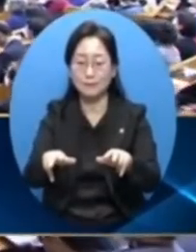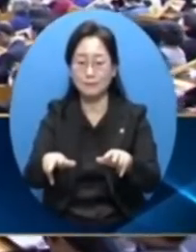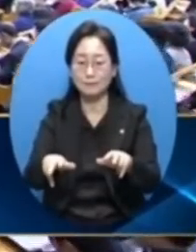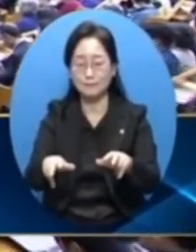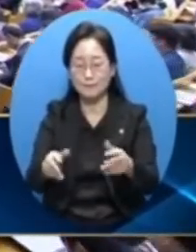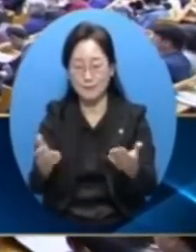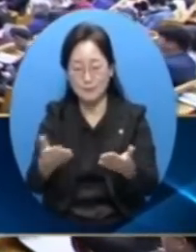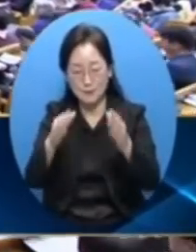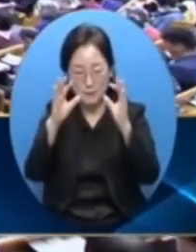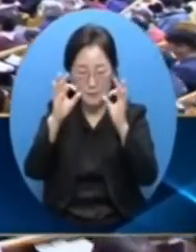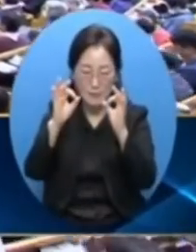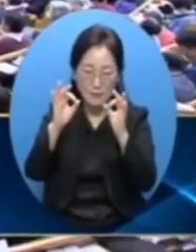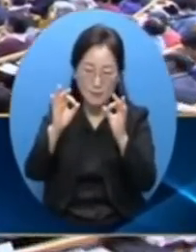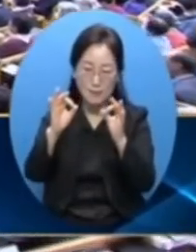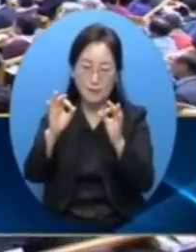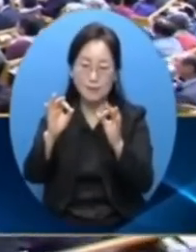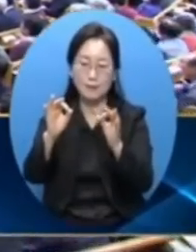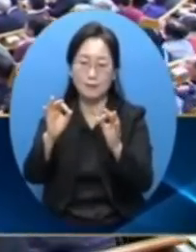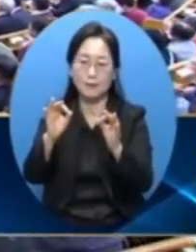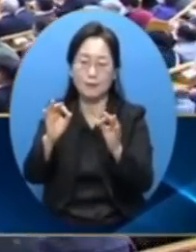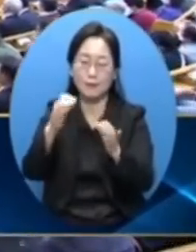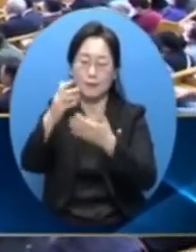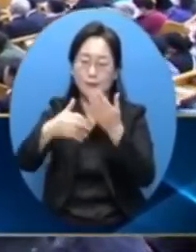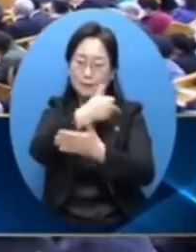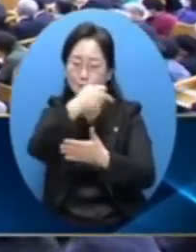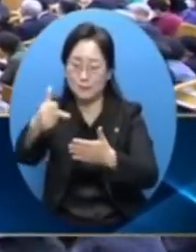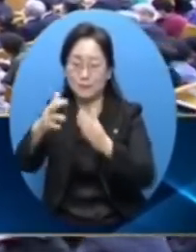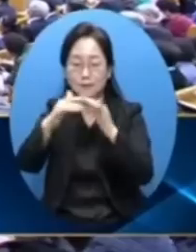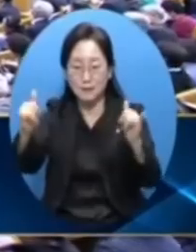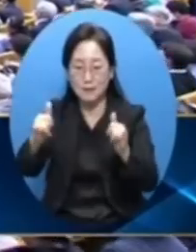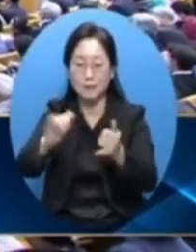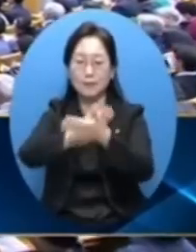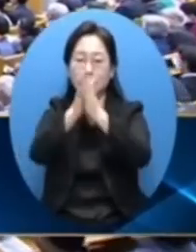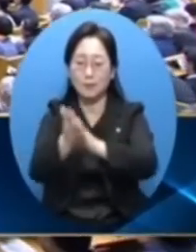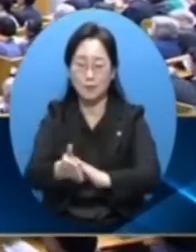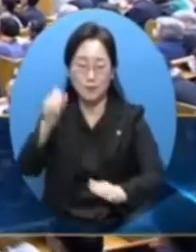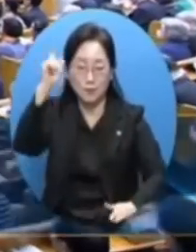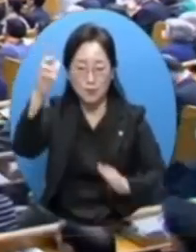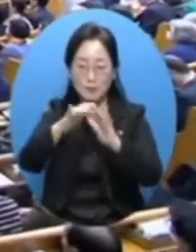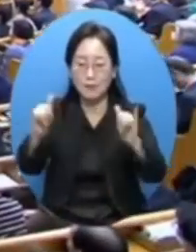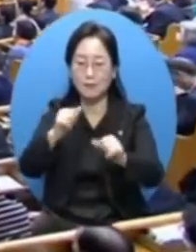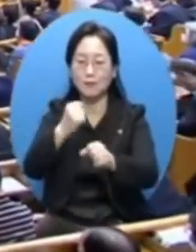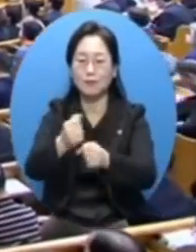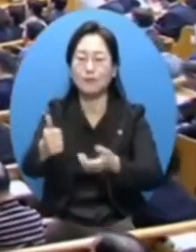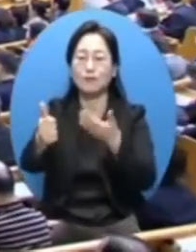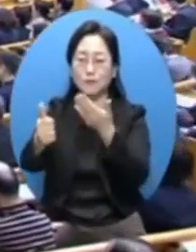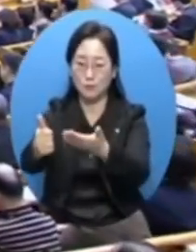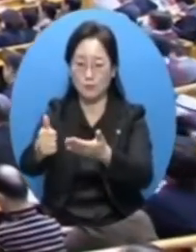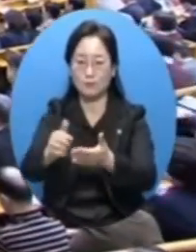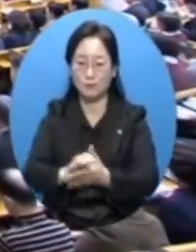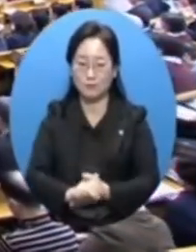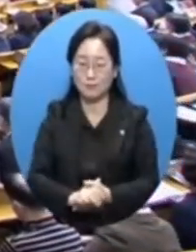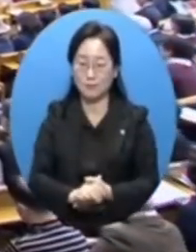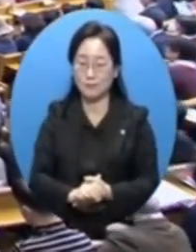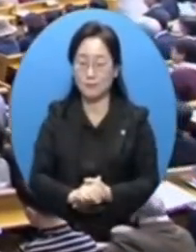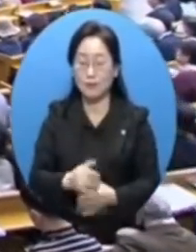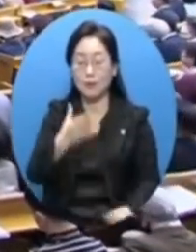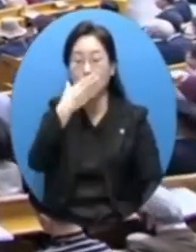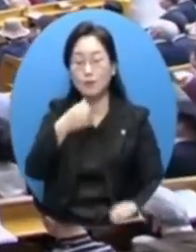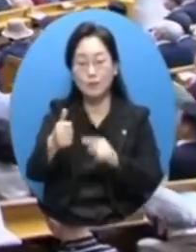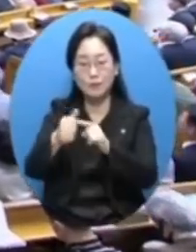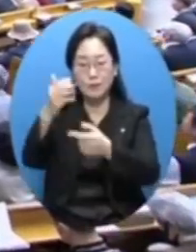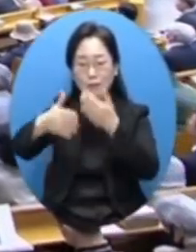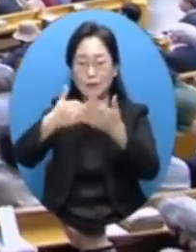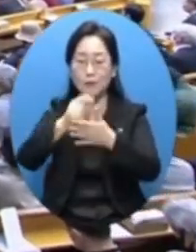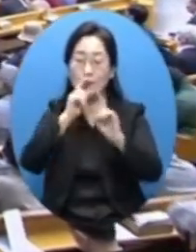역사를 통해서 큰 하나님의 사람으로 변화시켜 주시고 위대한 사람으로 만들어 주신 것을 볼 수 있습니다. 아브라함이 하나님의 말씀